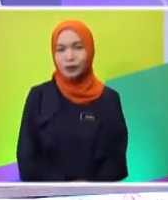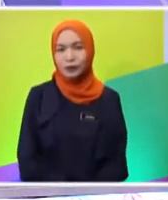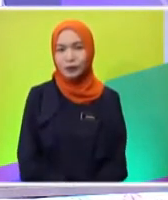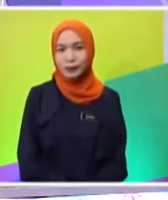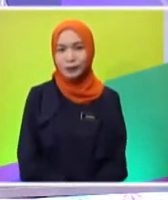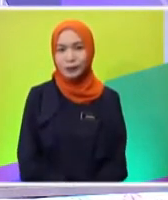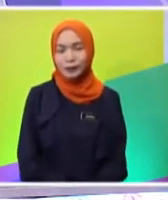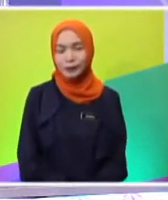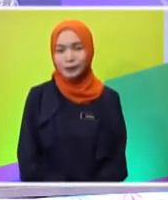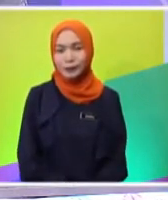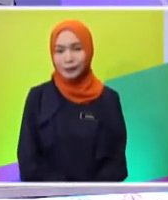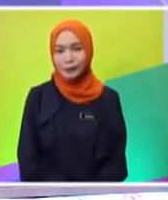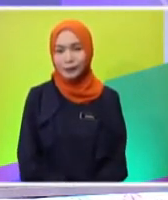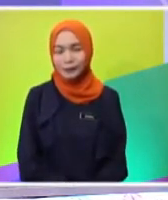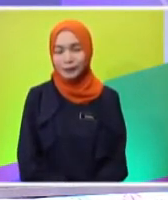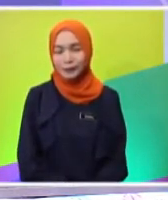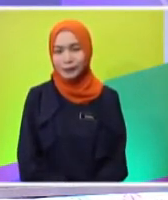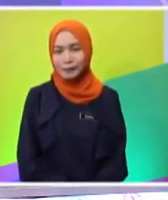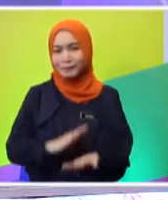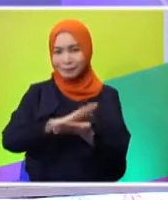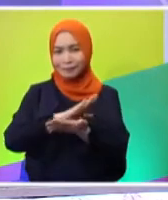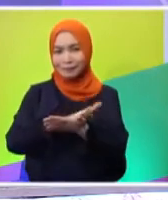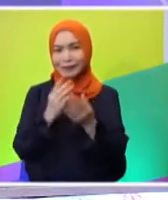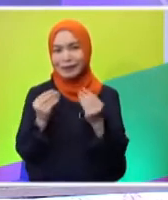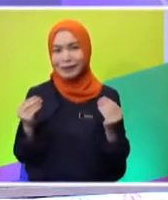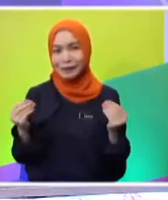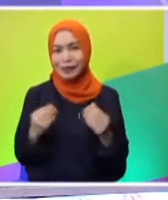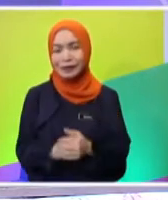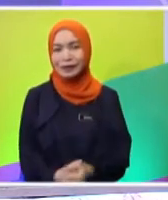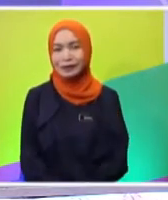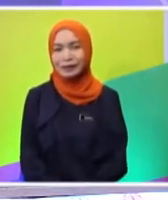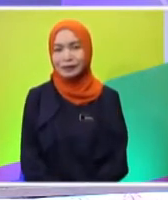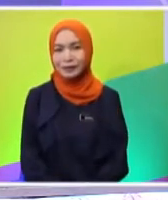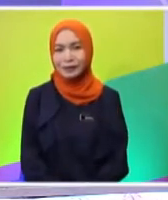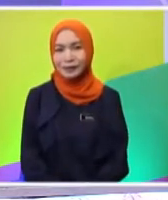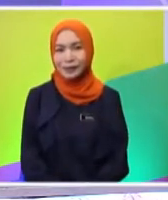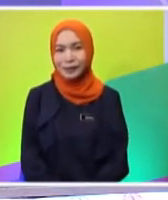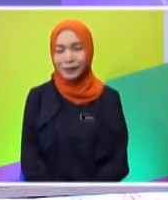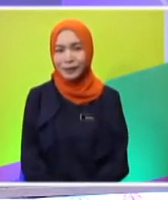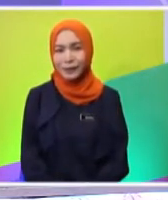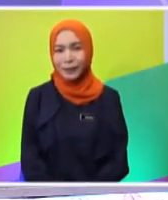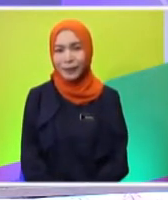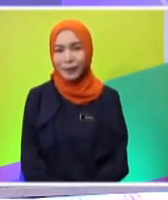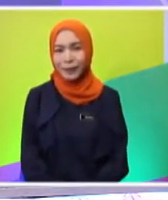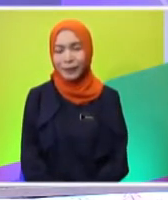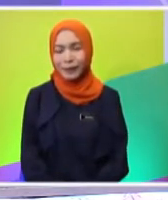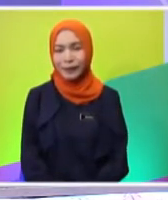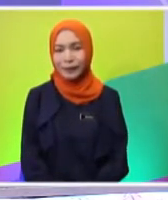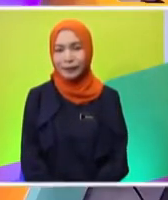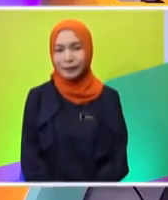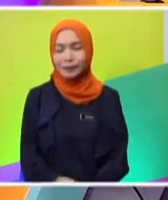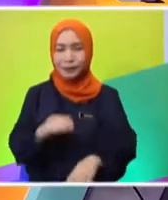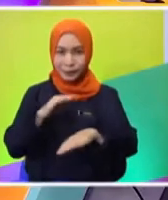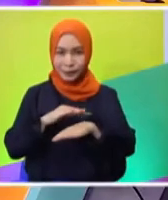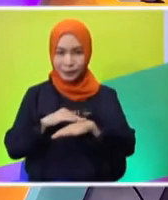kemudian ah kertas pastiin juga kertas panah dan juga kertas pasti Hai tadi